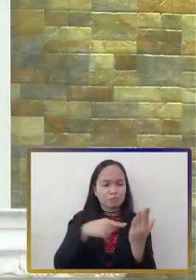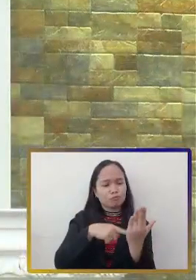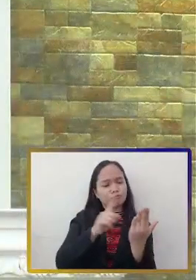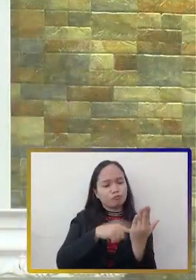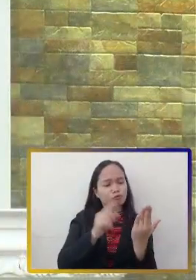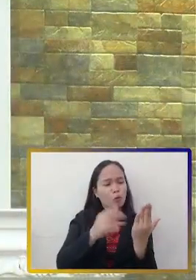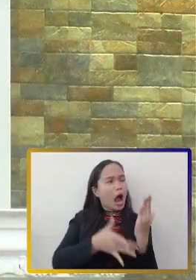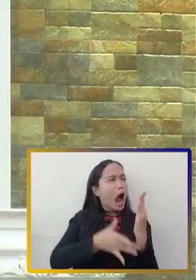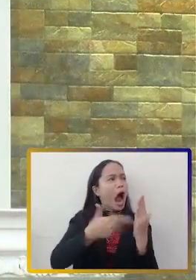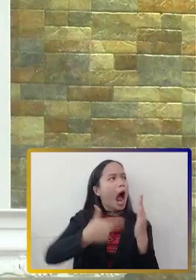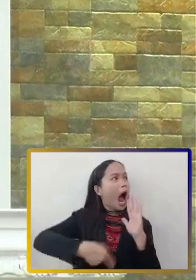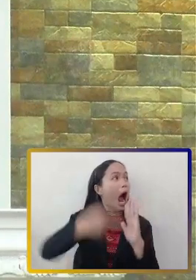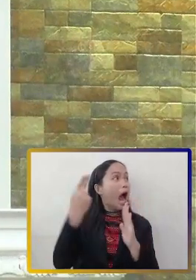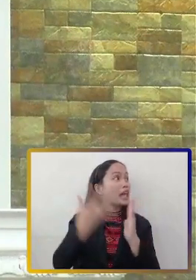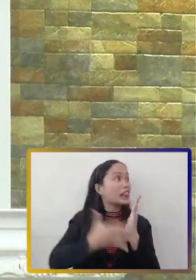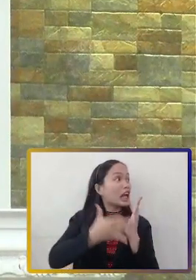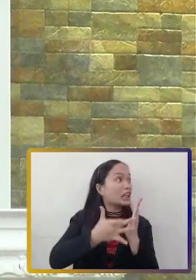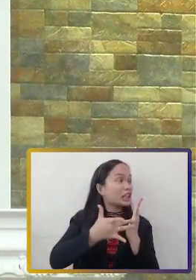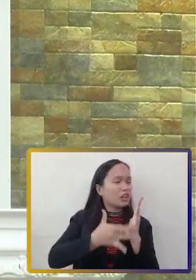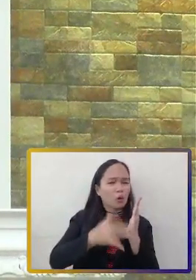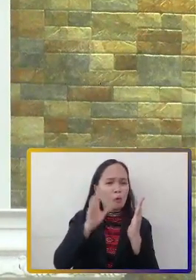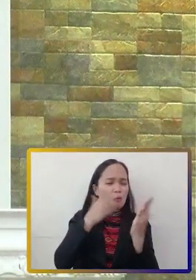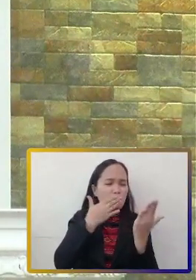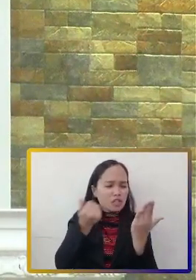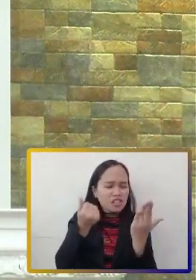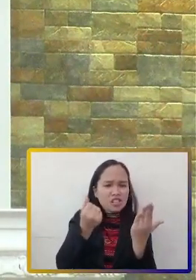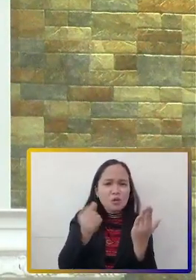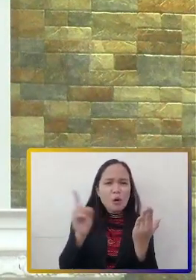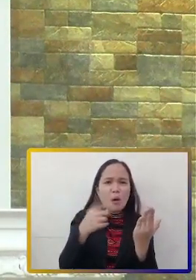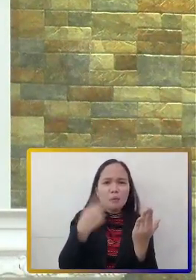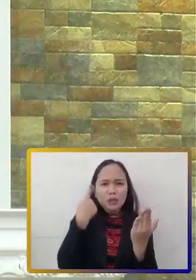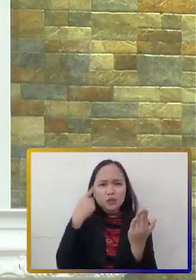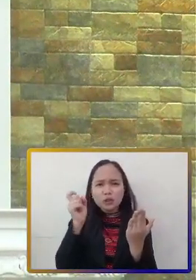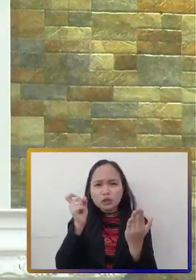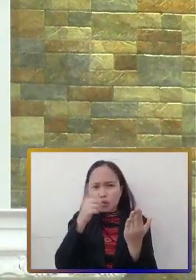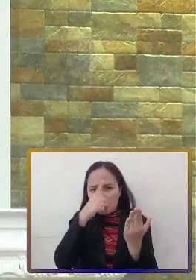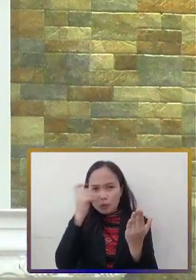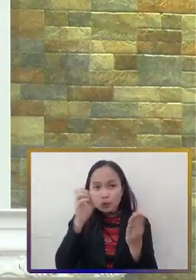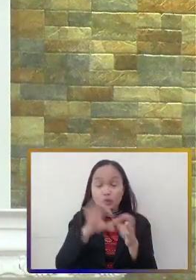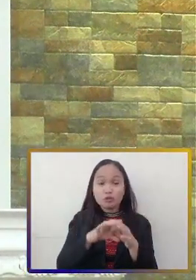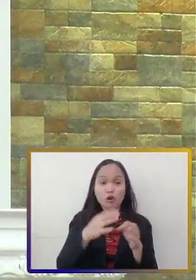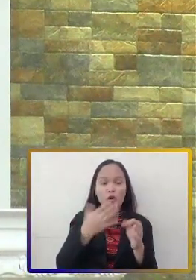Pahainan ng gadget sa loob ng tahanan. Sa sobrang galing, doon ka na nagsisimba.